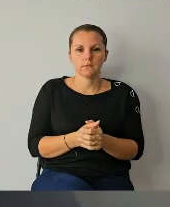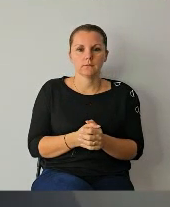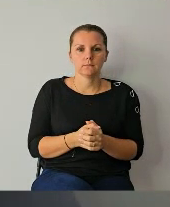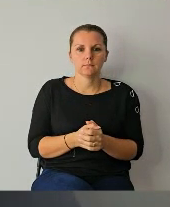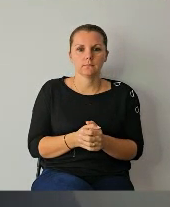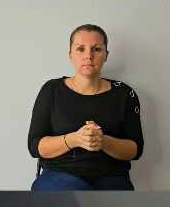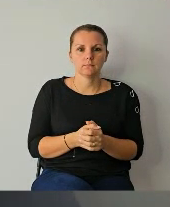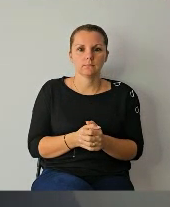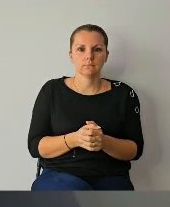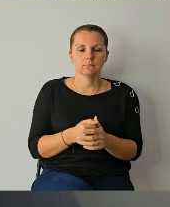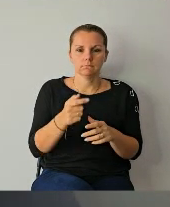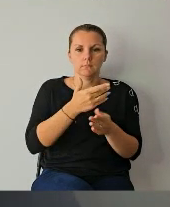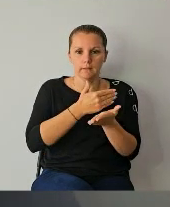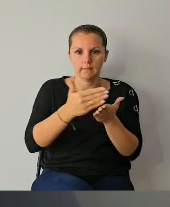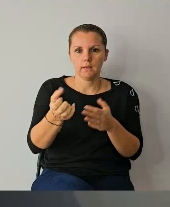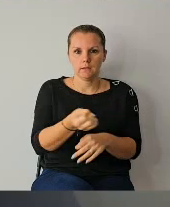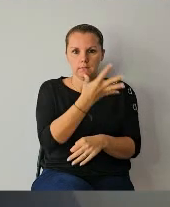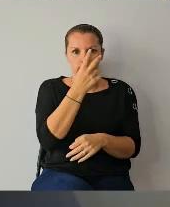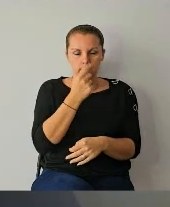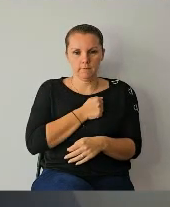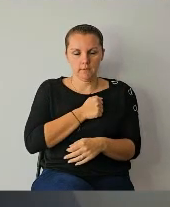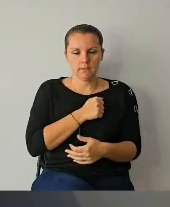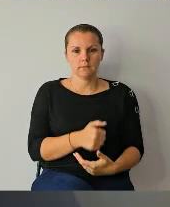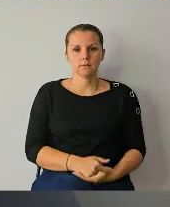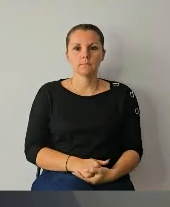Tu jest ciąg dalszy.